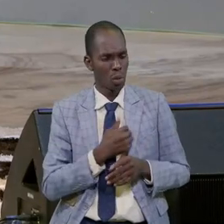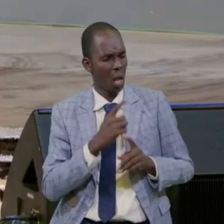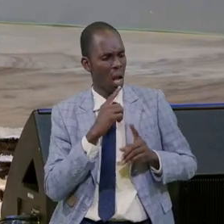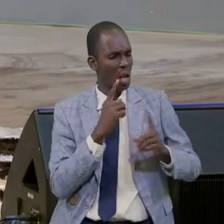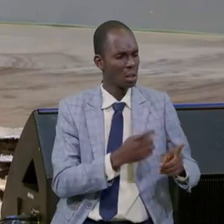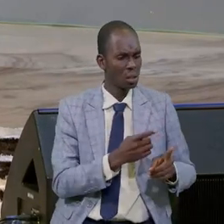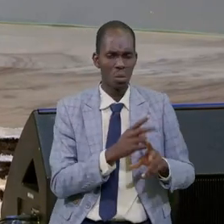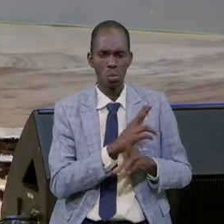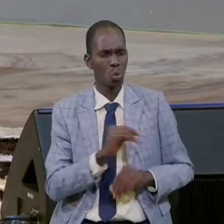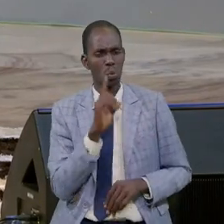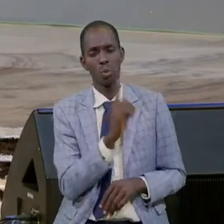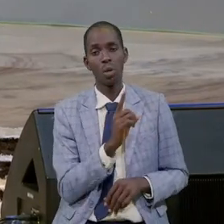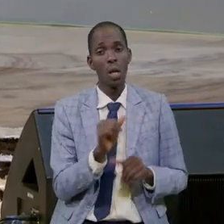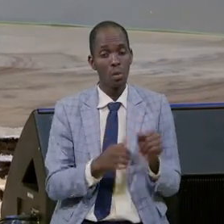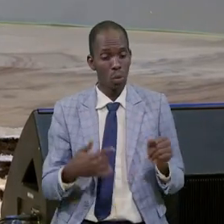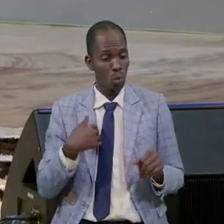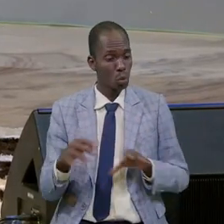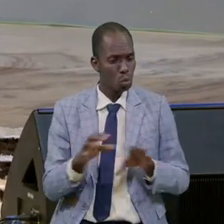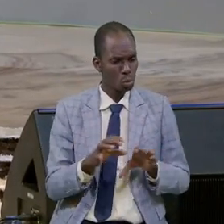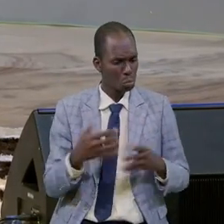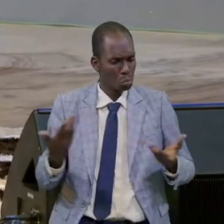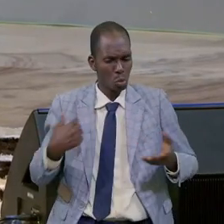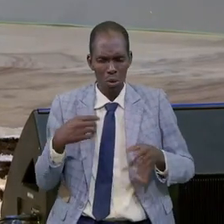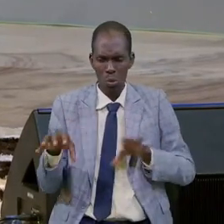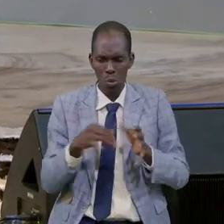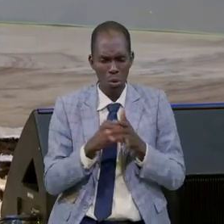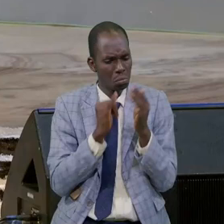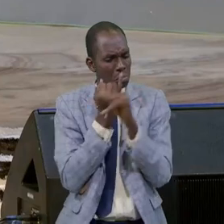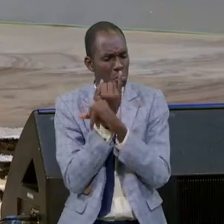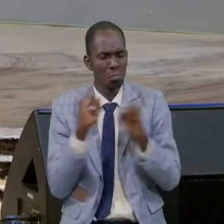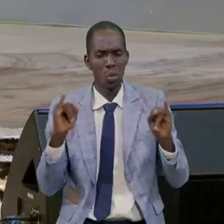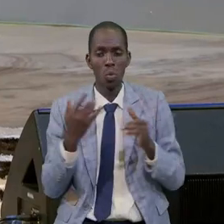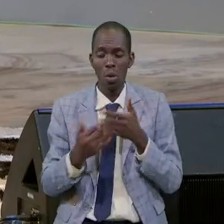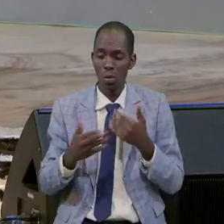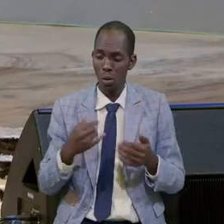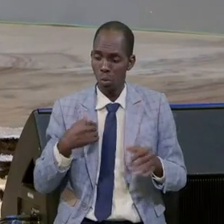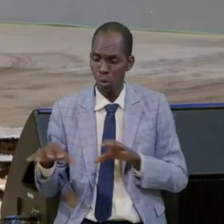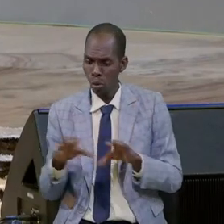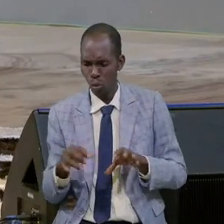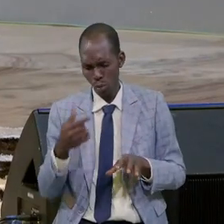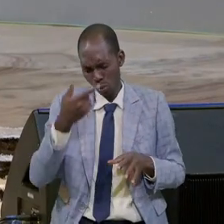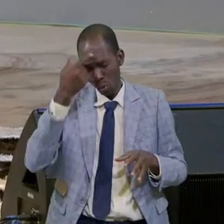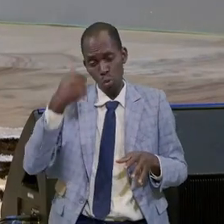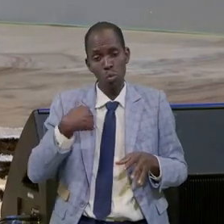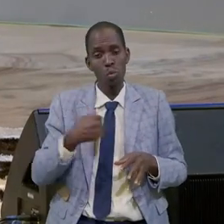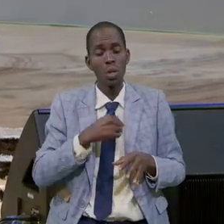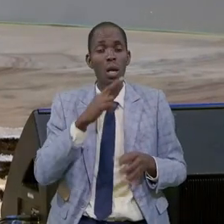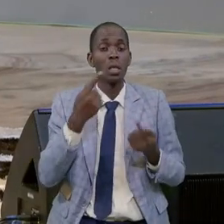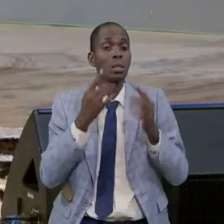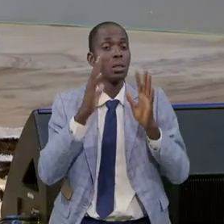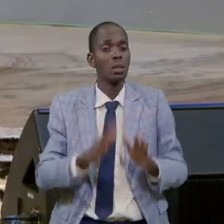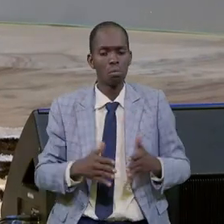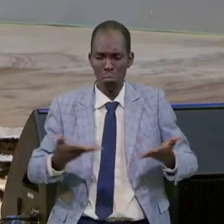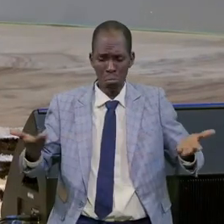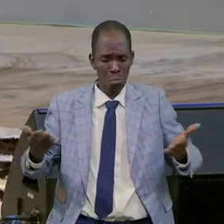Alors, nous sommes responsables. Nous sommes responsables à personne. Ce qu'on fait, on agit indépendamment parce qu'on